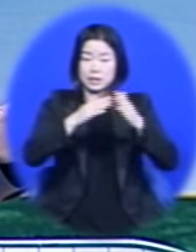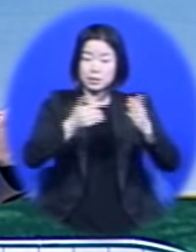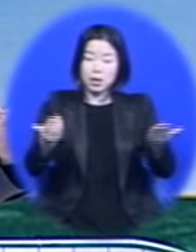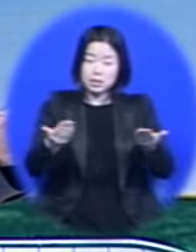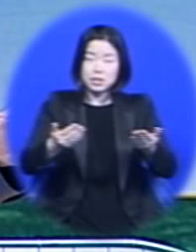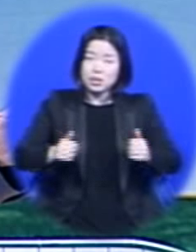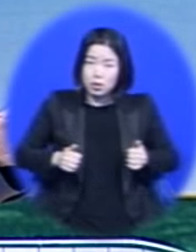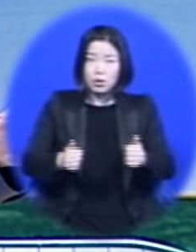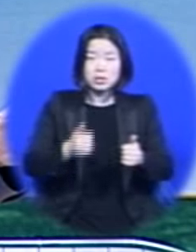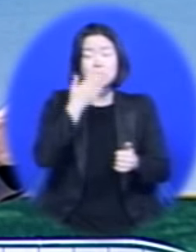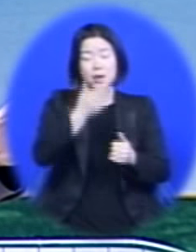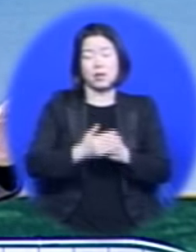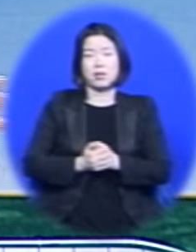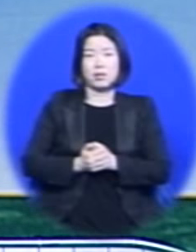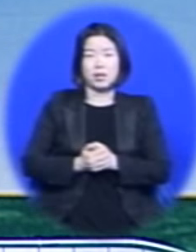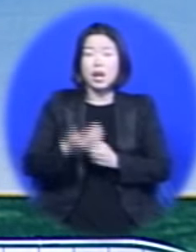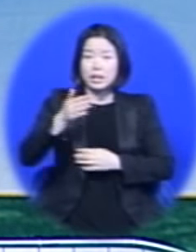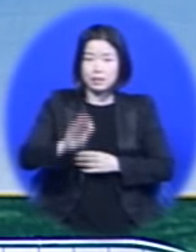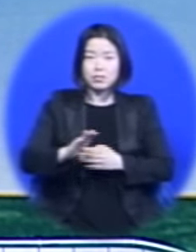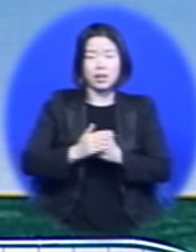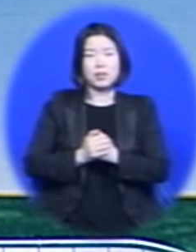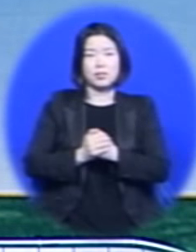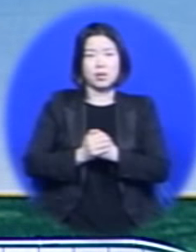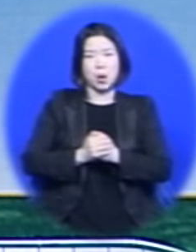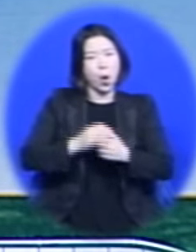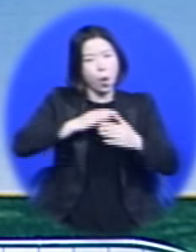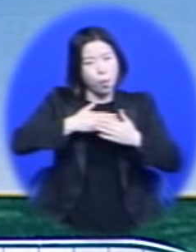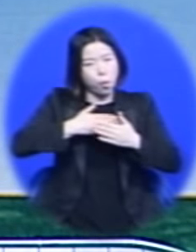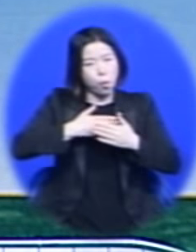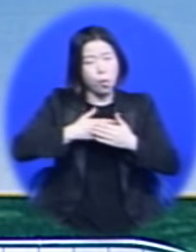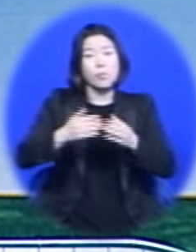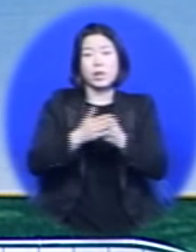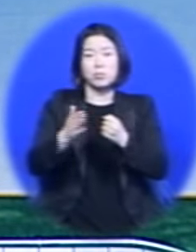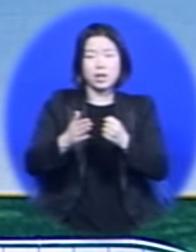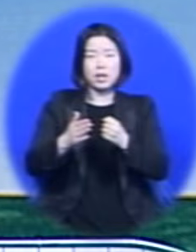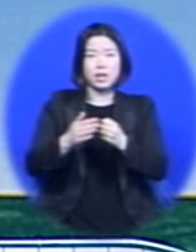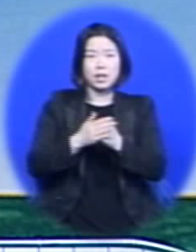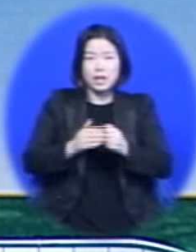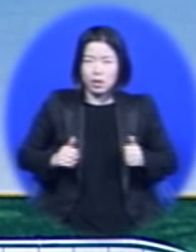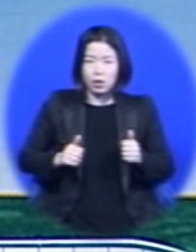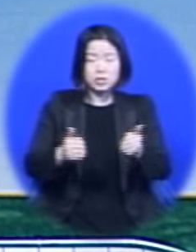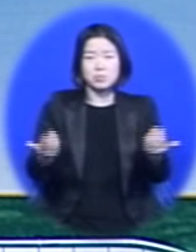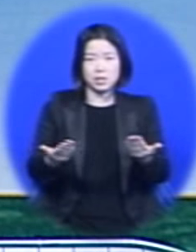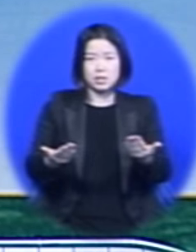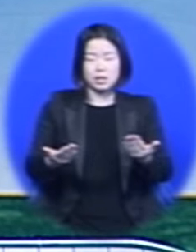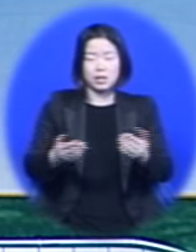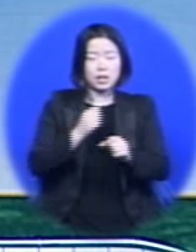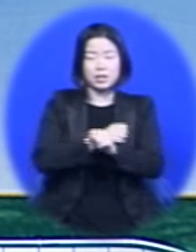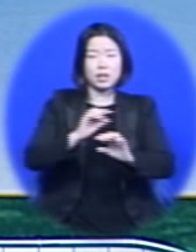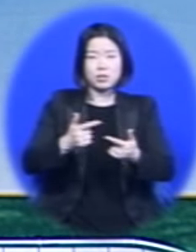할 수 있습니다. 그러나 무서워서, 두려움 때문에 또는 주인의